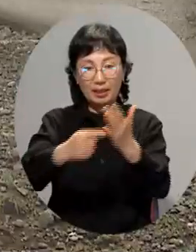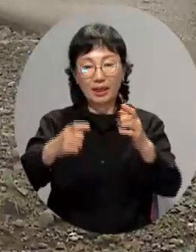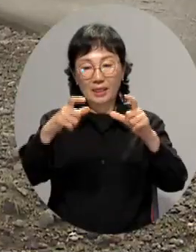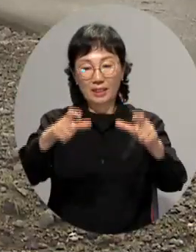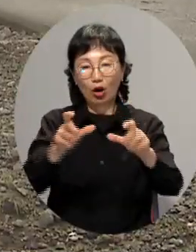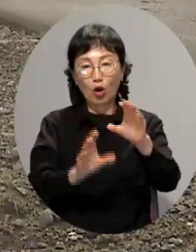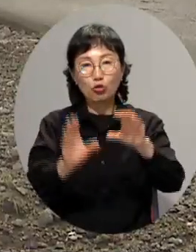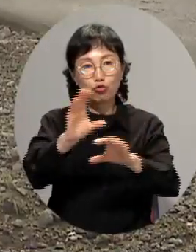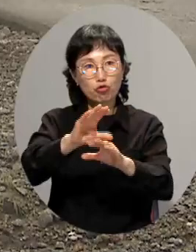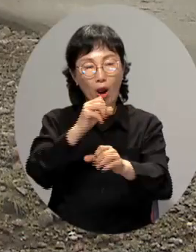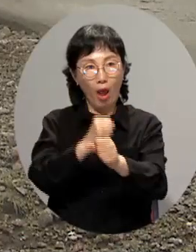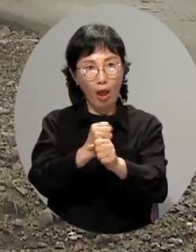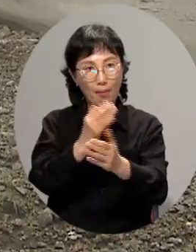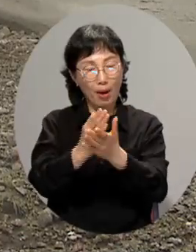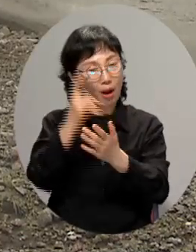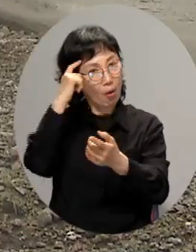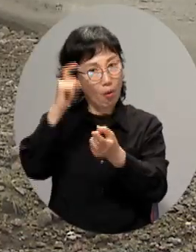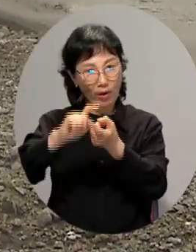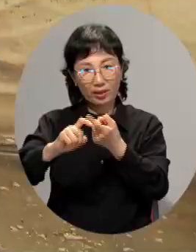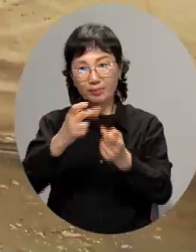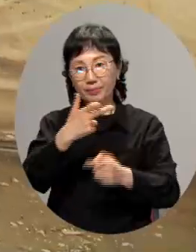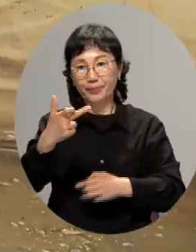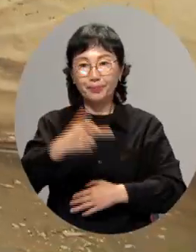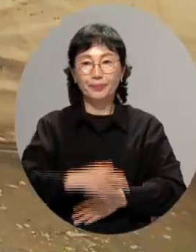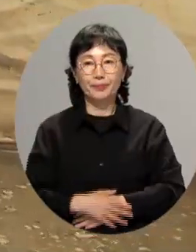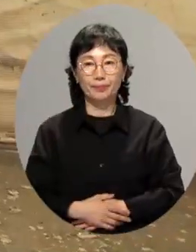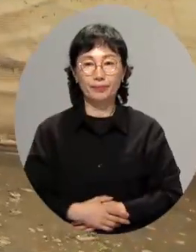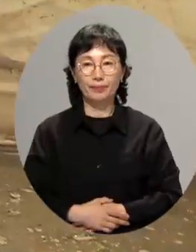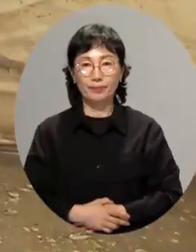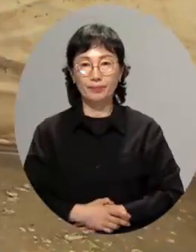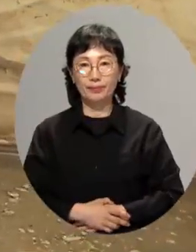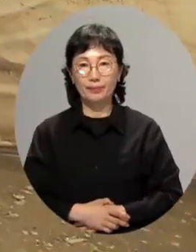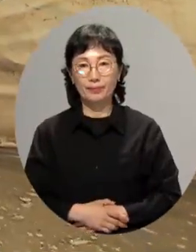재난지역을 추가할지 관심이 모아집니다. MBC 뉴스 강동엽입니다.